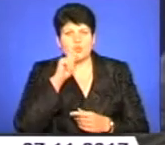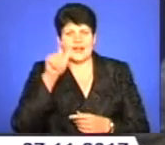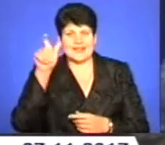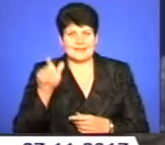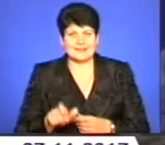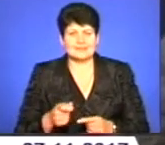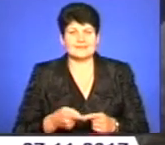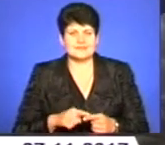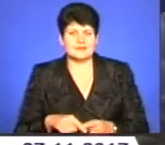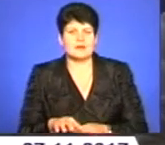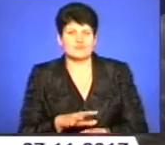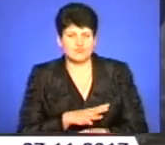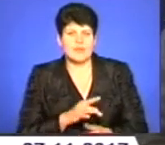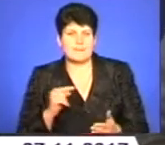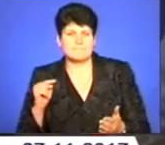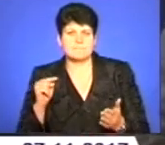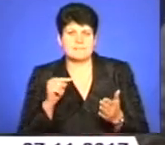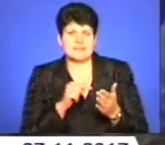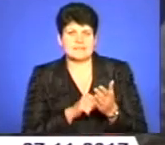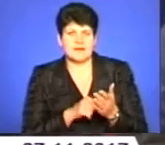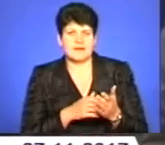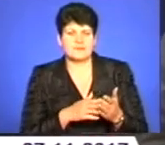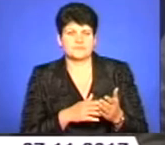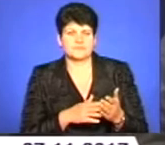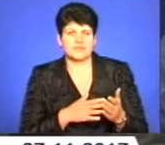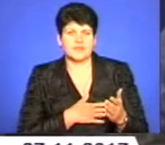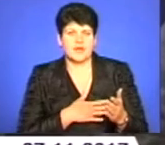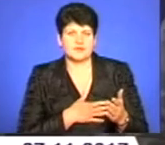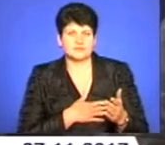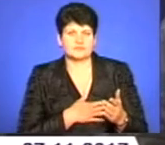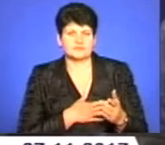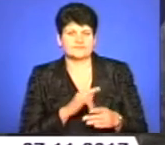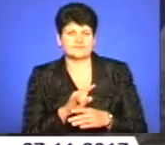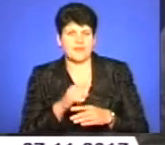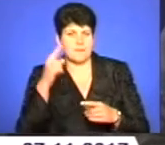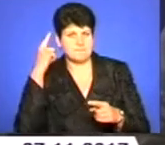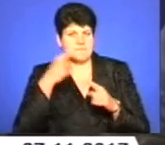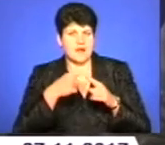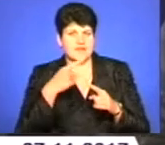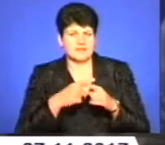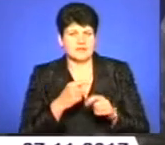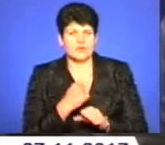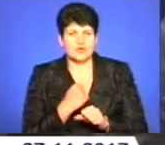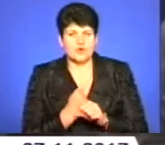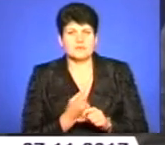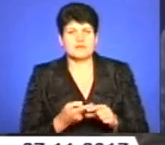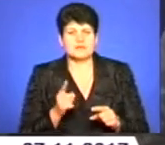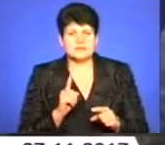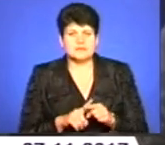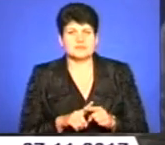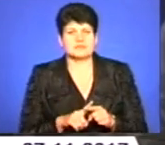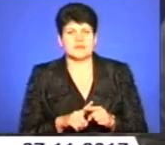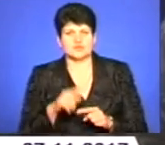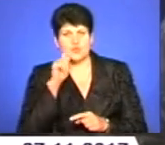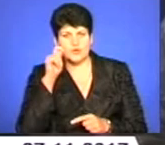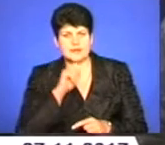була, напевно, мета того нашого брата, який по сьогодні чинить зло з українським народом. І по сьогодні ми зазнаємо від